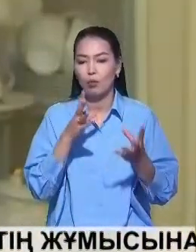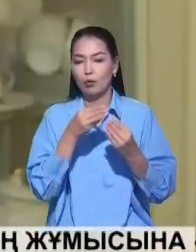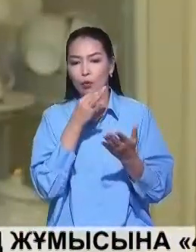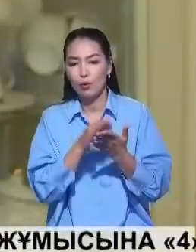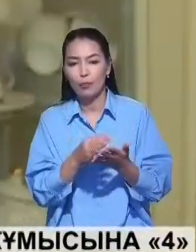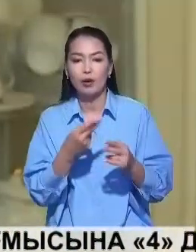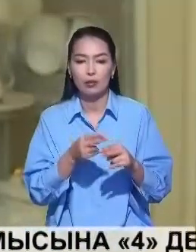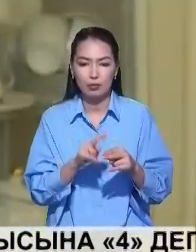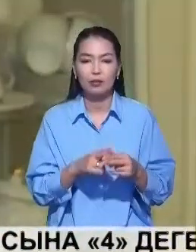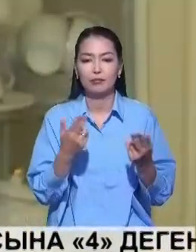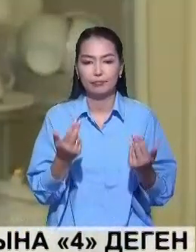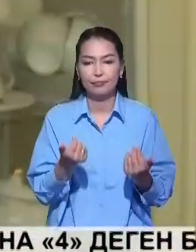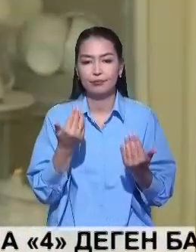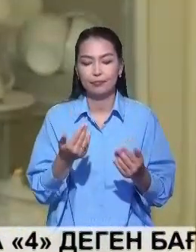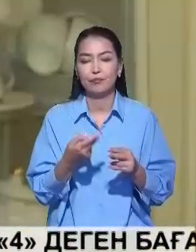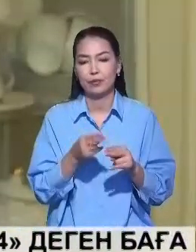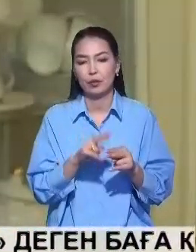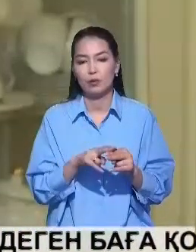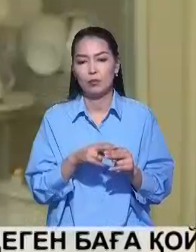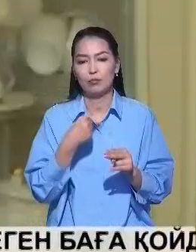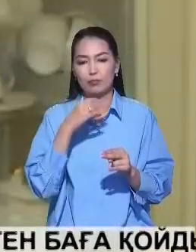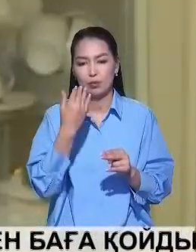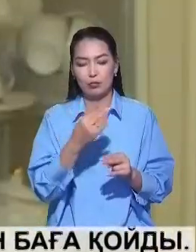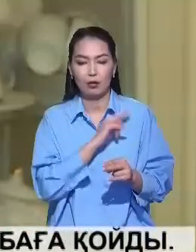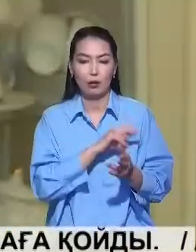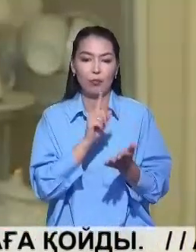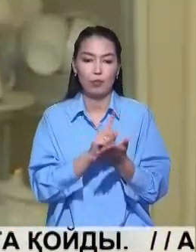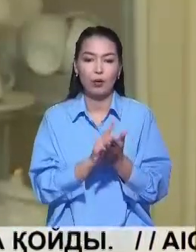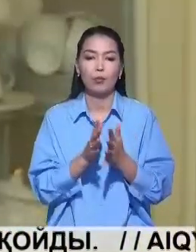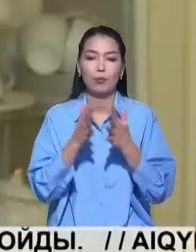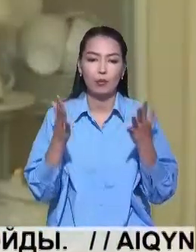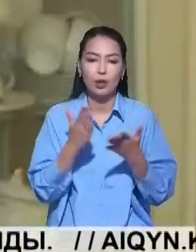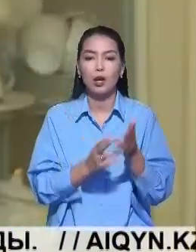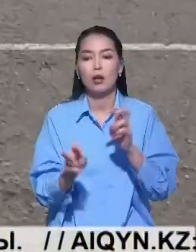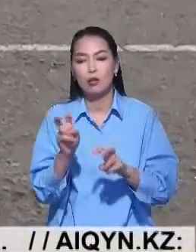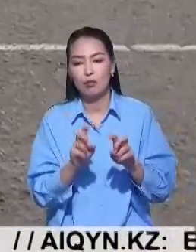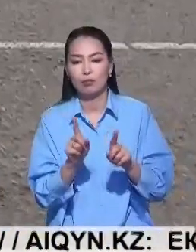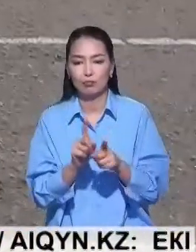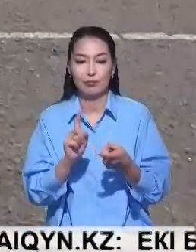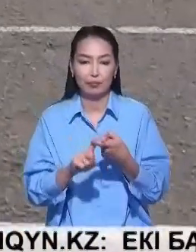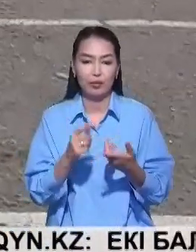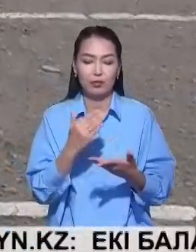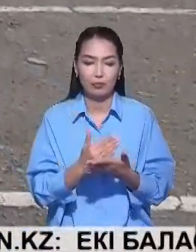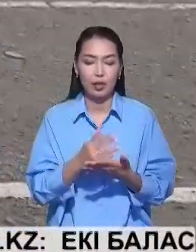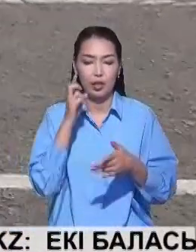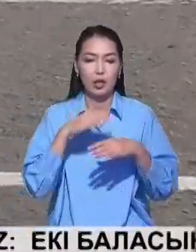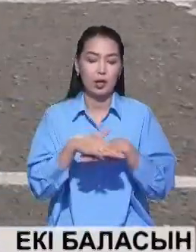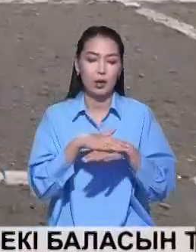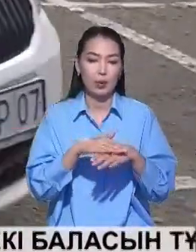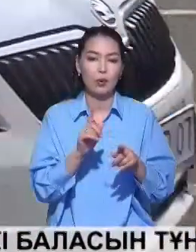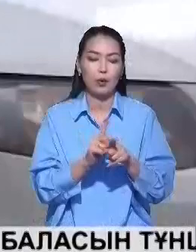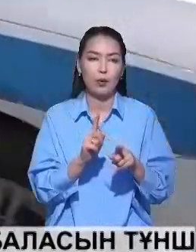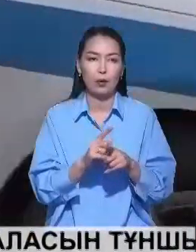ол анықтаушының оның біліміне, оның сол жерде өзінің игеруіне байланысты деп есептеймін. Еліміз егемендік